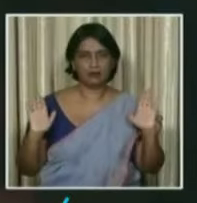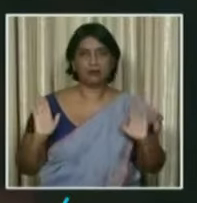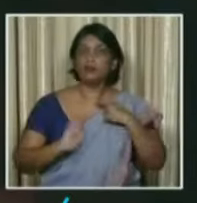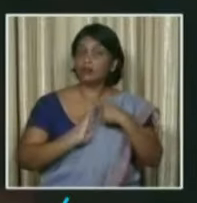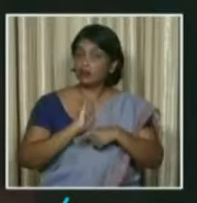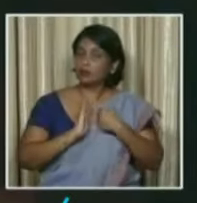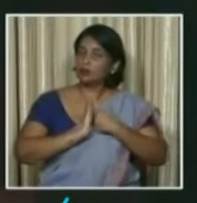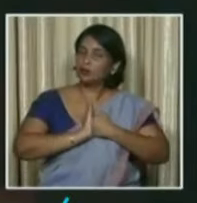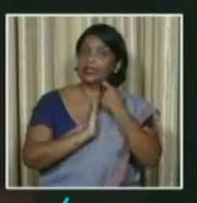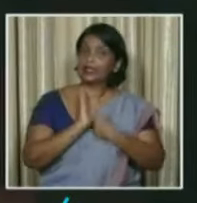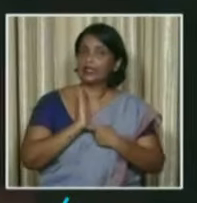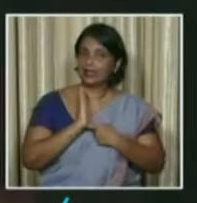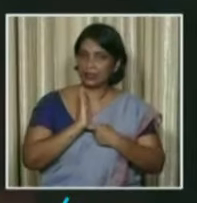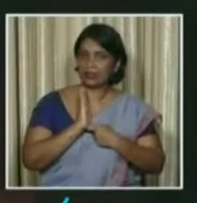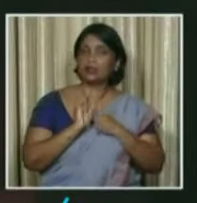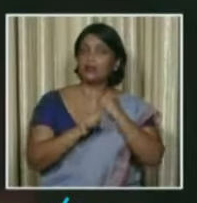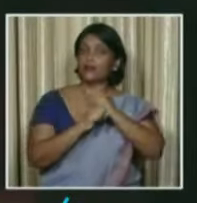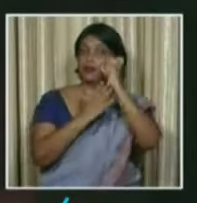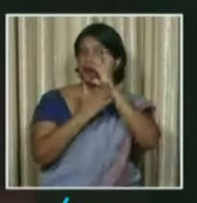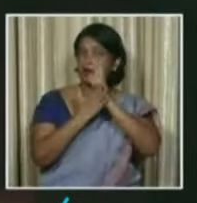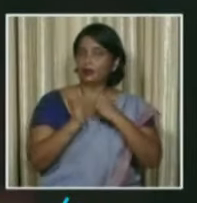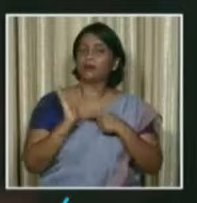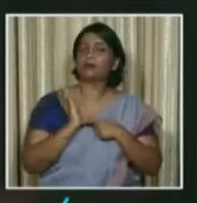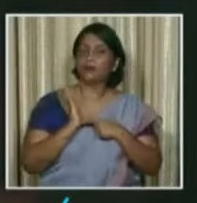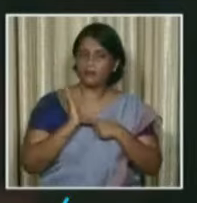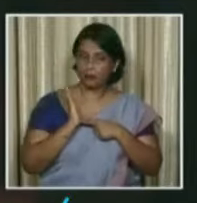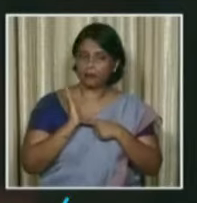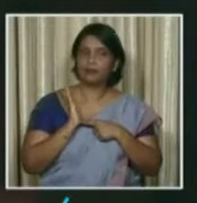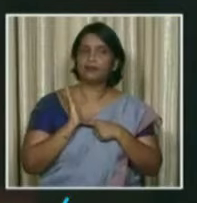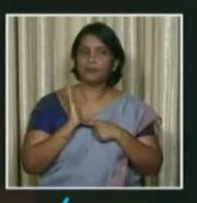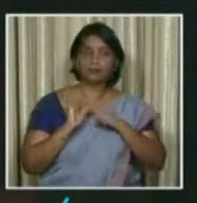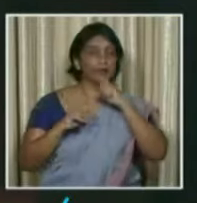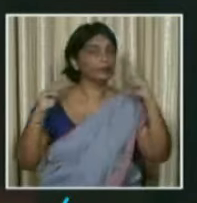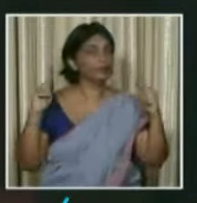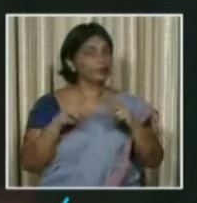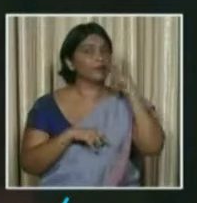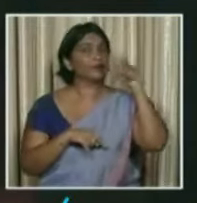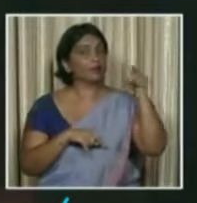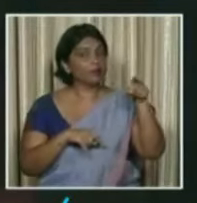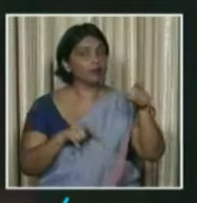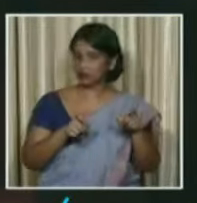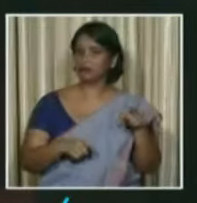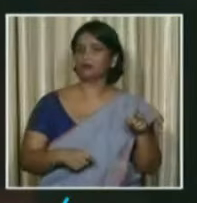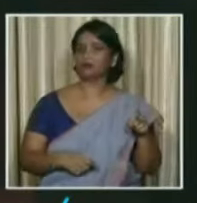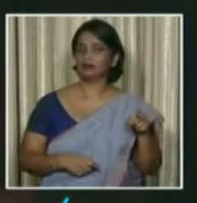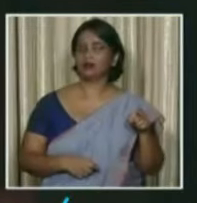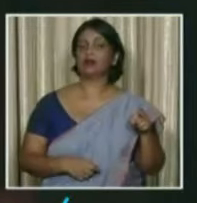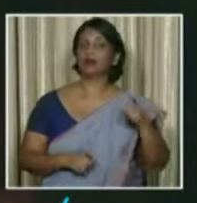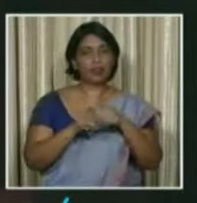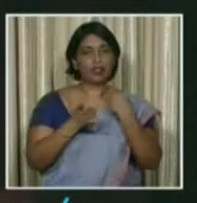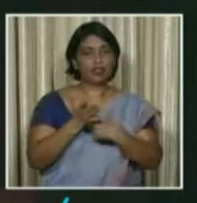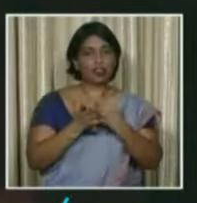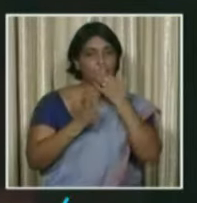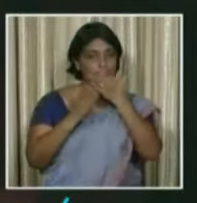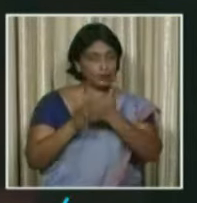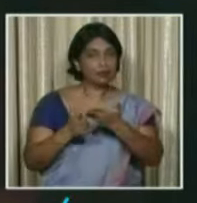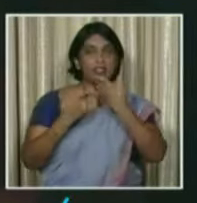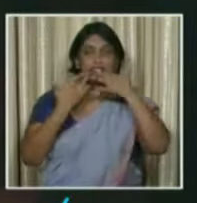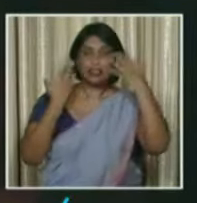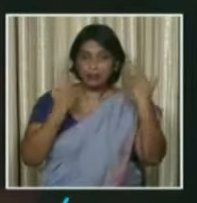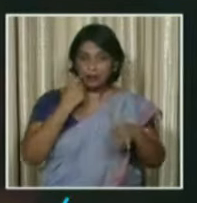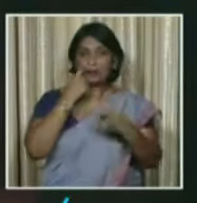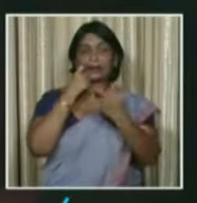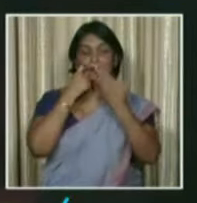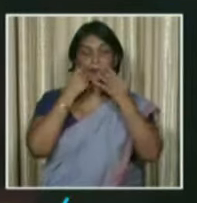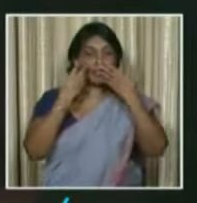රටේ උත්තරීතර නීතිය, ආණ්ඩු ක්‍රම ව්‍යවස්ථාව, ශ්‍රේෂ්ඨාධිකරණයේ තහනම් නියෝගය, ඒකට කරුකරන්න. රාජකීය